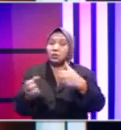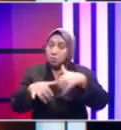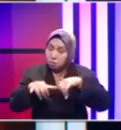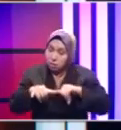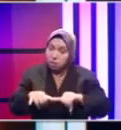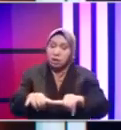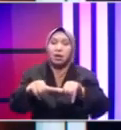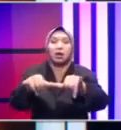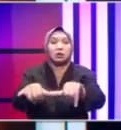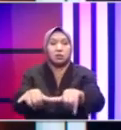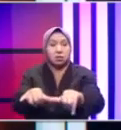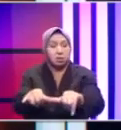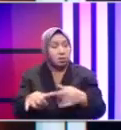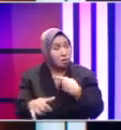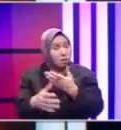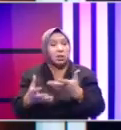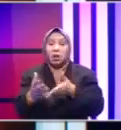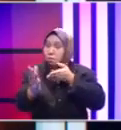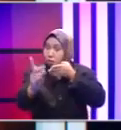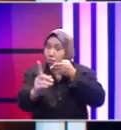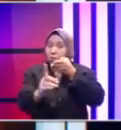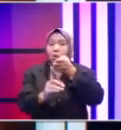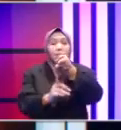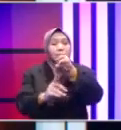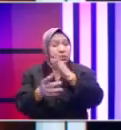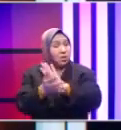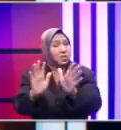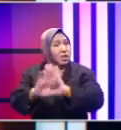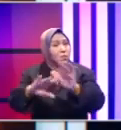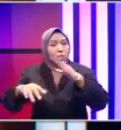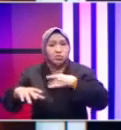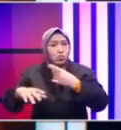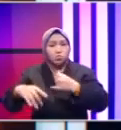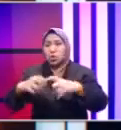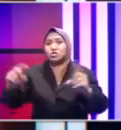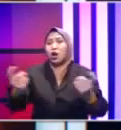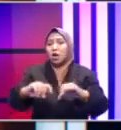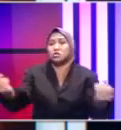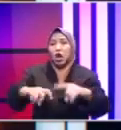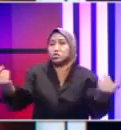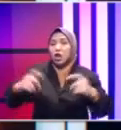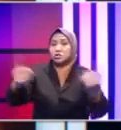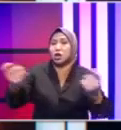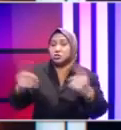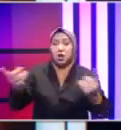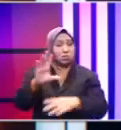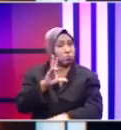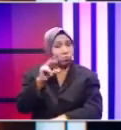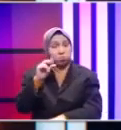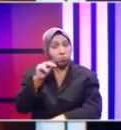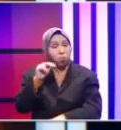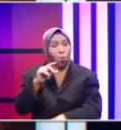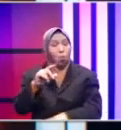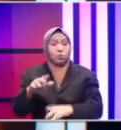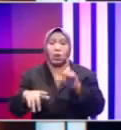anak Ha terus bekalan memang kite nak ke arah situ butuh jadi keren itu Nabi Shallallahu Alaihi Wasallam ah dan sebenarnya bisa masalah di